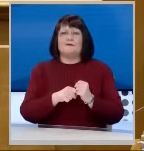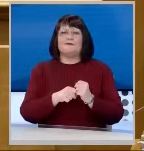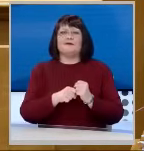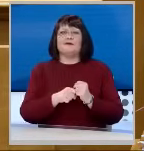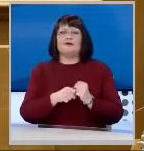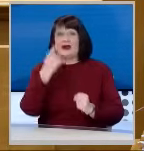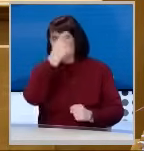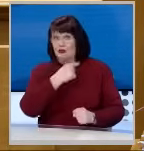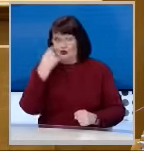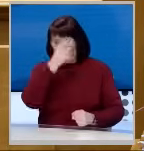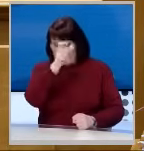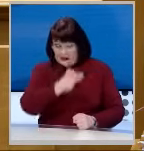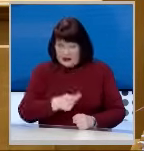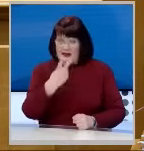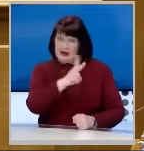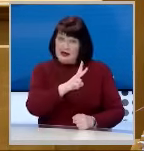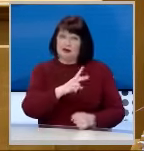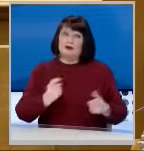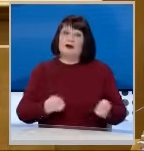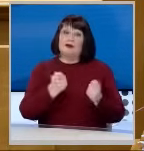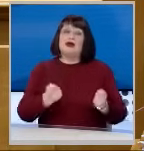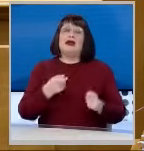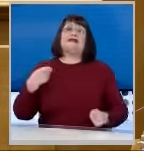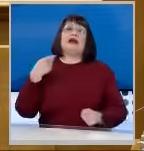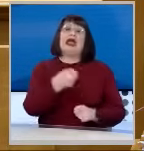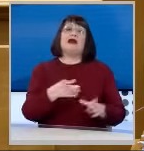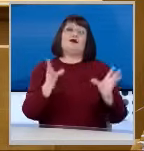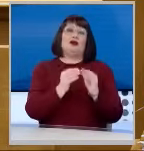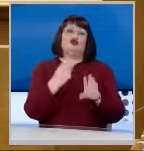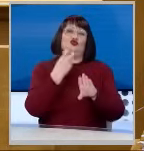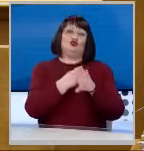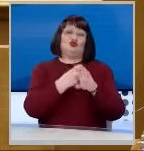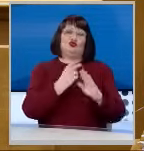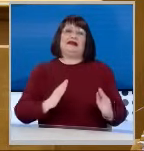σας προσωπικά για το έγκλημα των τεμπών